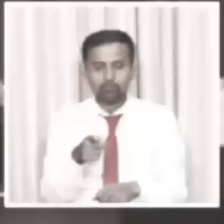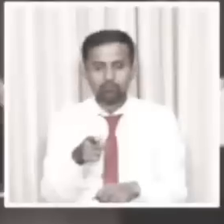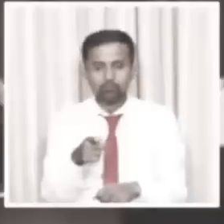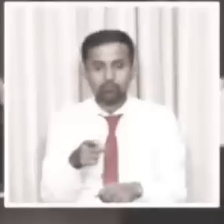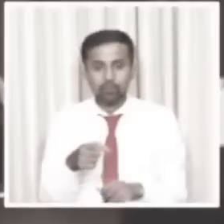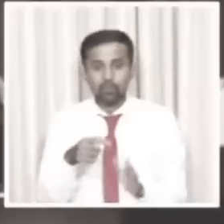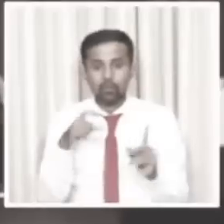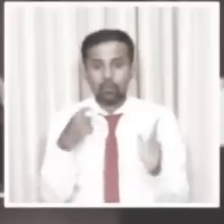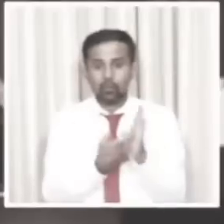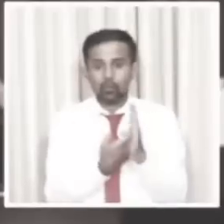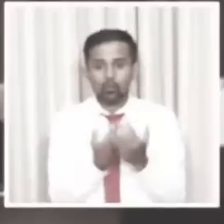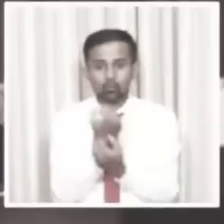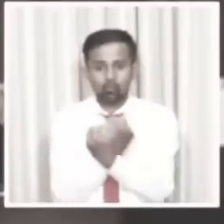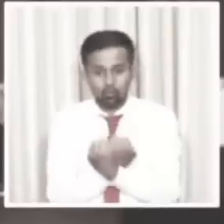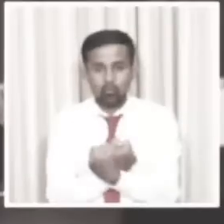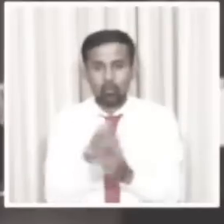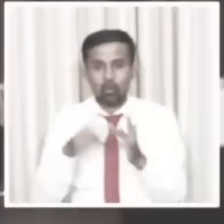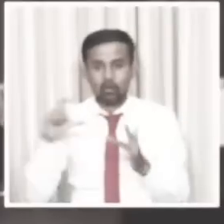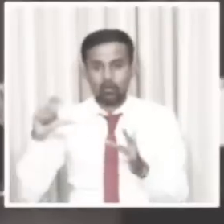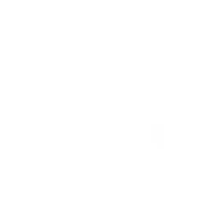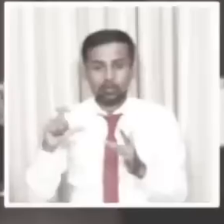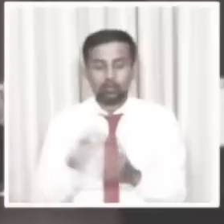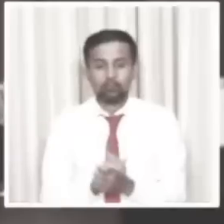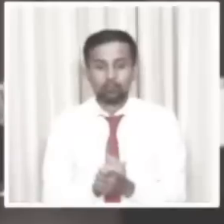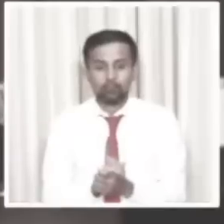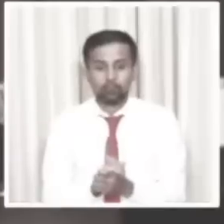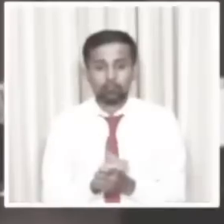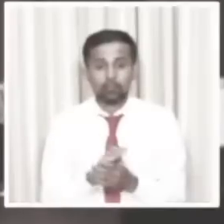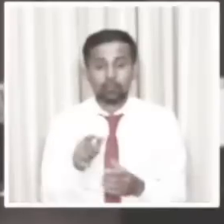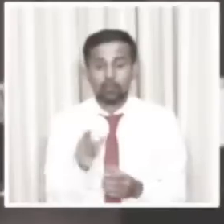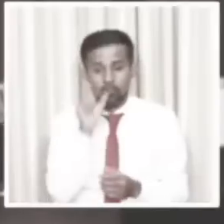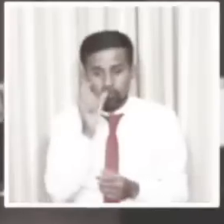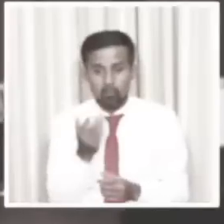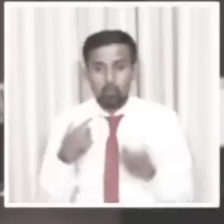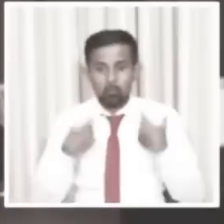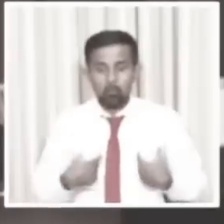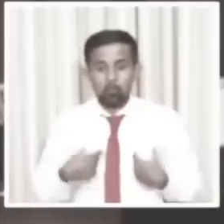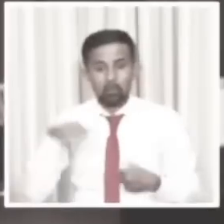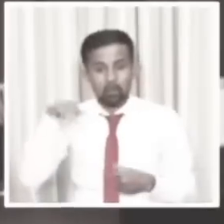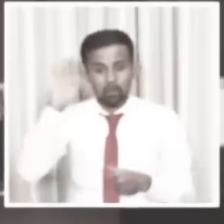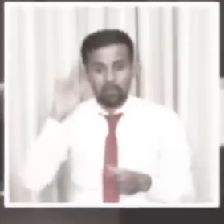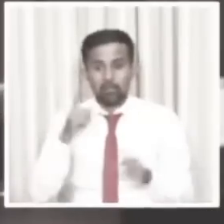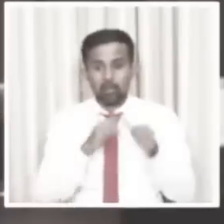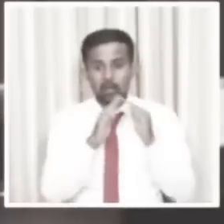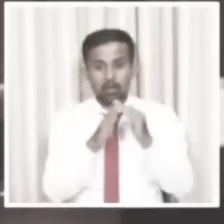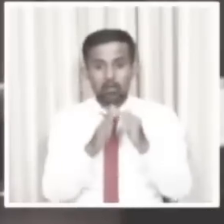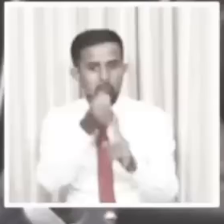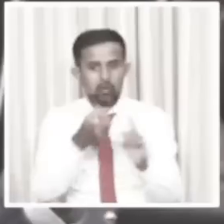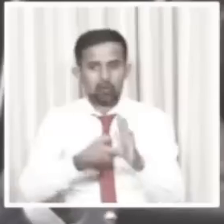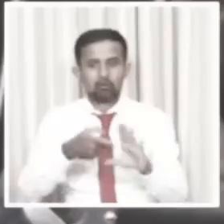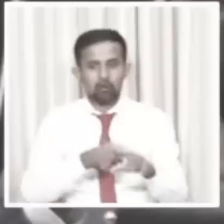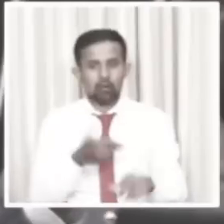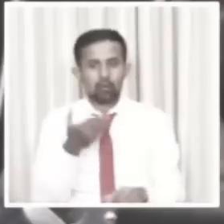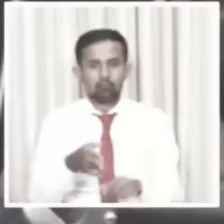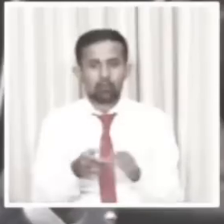Bruno Divakara Attarangudaranthina ICC PR katate hate speech wenuwen hate speech balanna onna Mahinda Rajapaksa geda Aralega mandire speech tika balanna